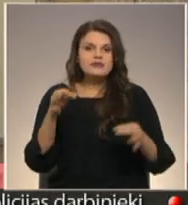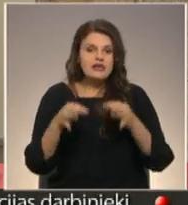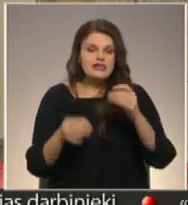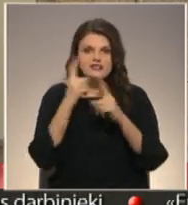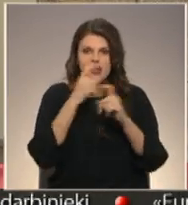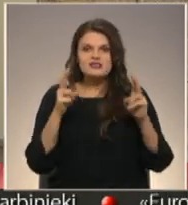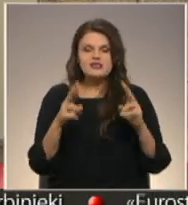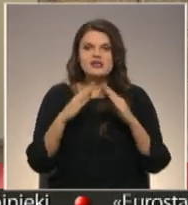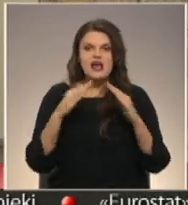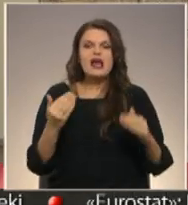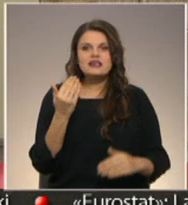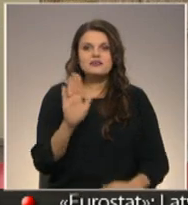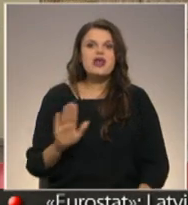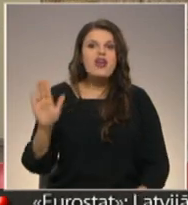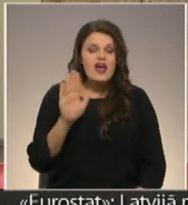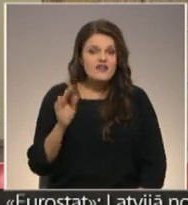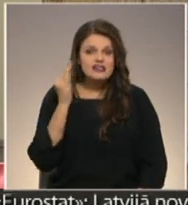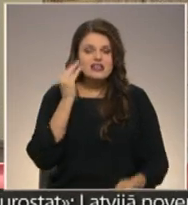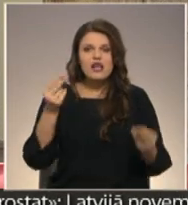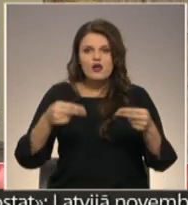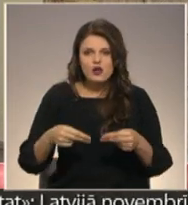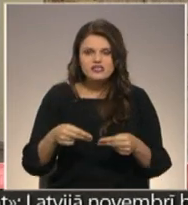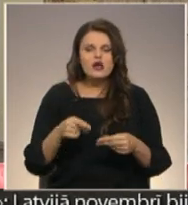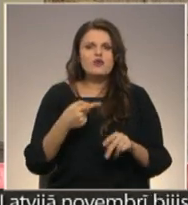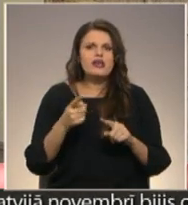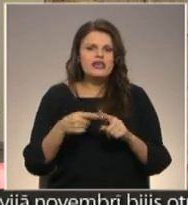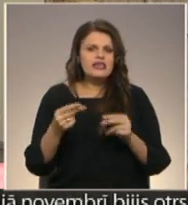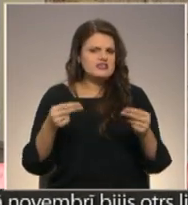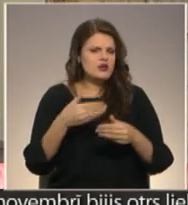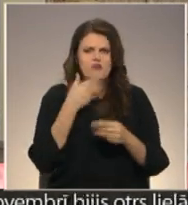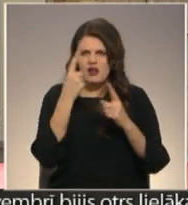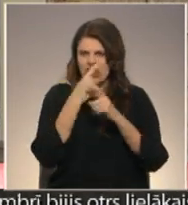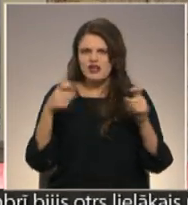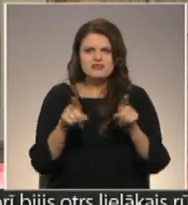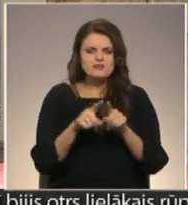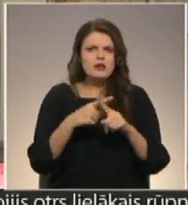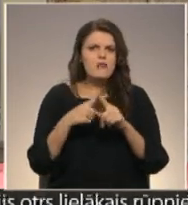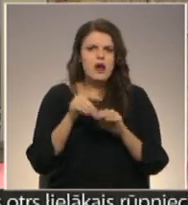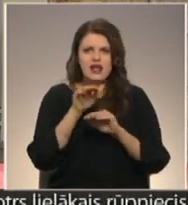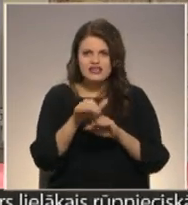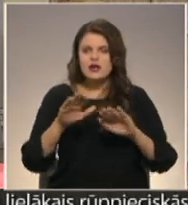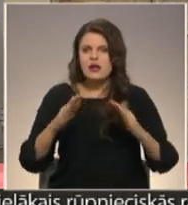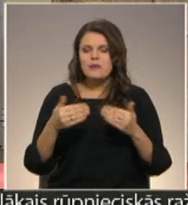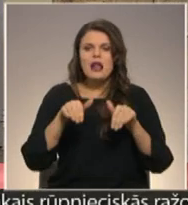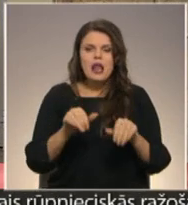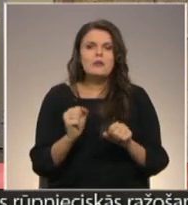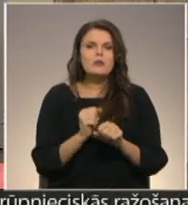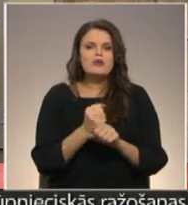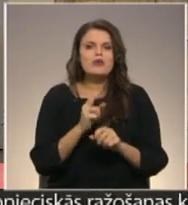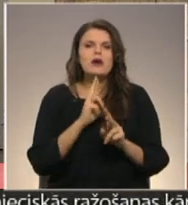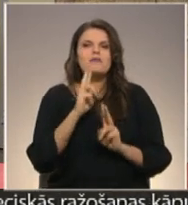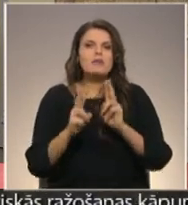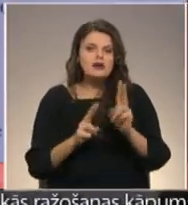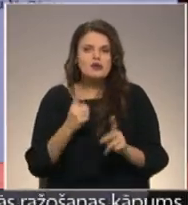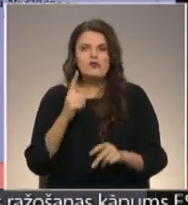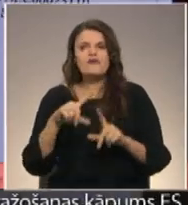tiesa atzinusi, ka ēkas pieder valstī un it kā noslēgto cesijas līgumu nav atzinusi arī pati Pareks banka. Tomēr lēmumi tikuši pārsūdzēt